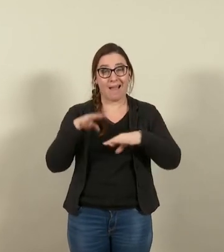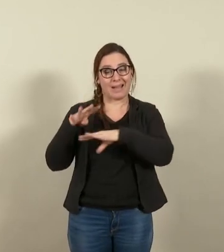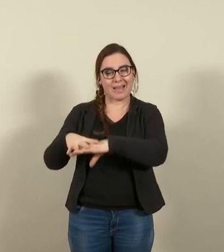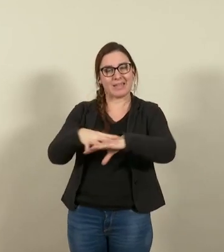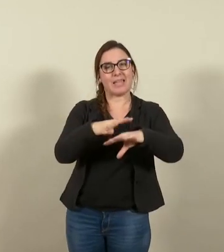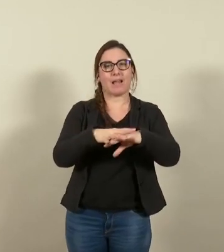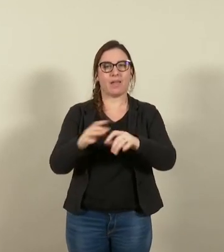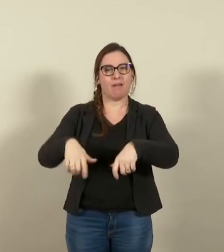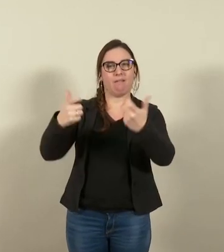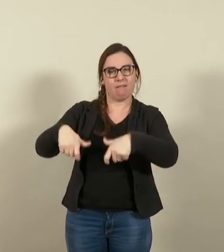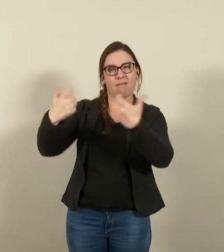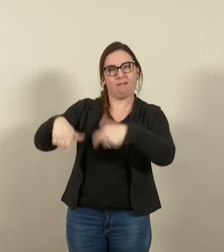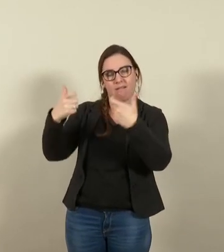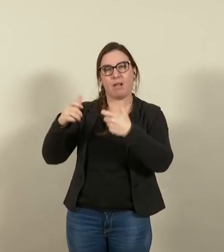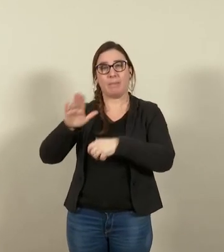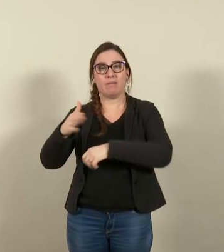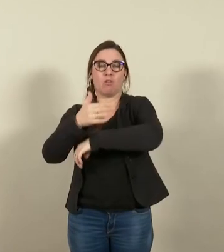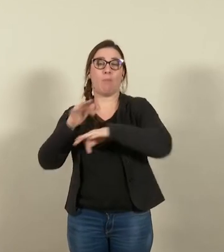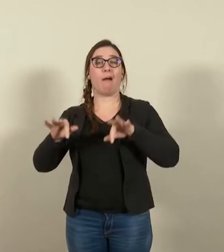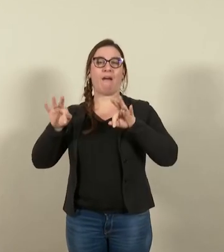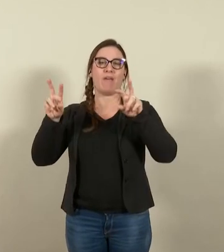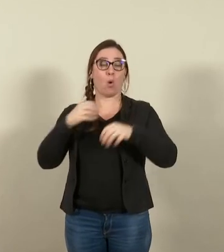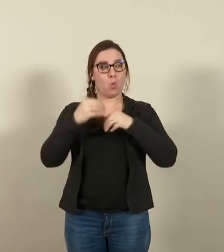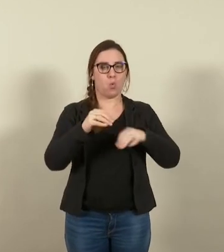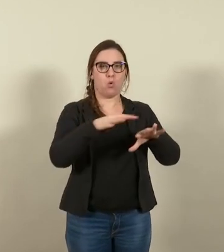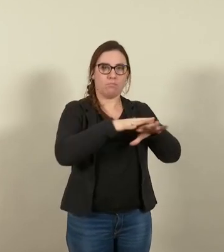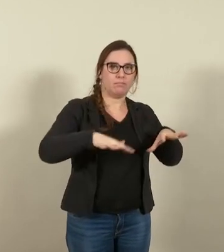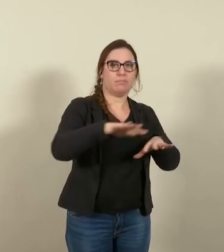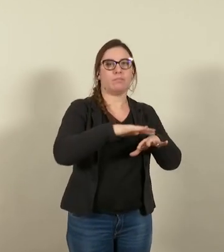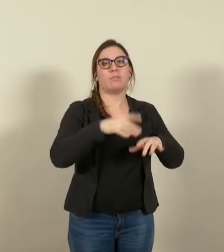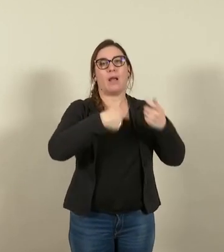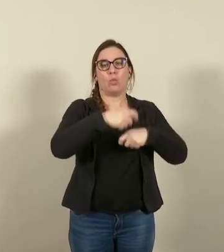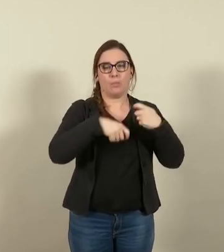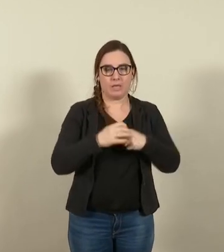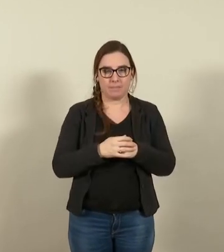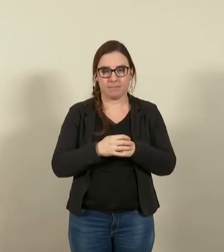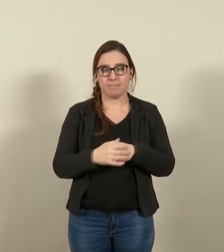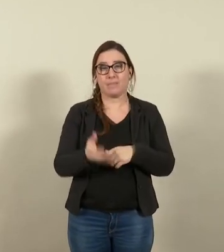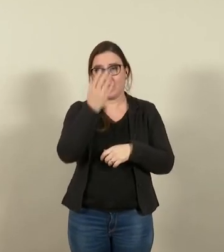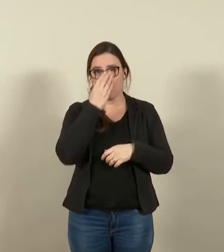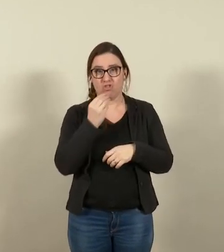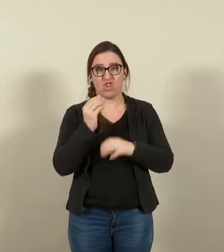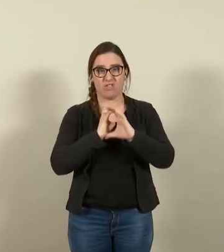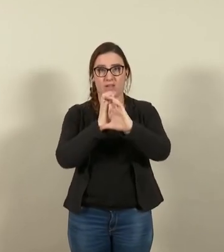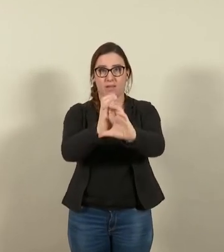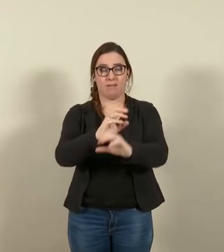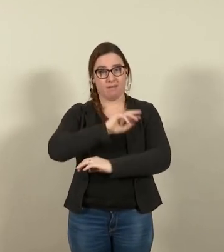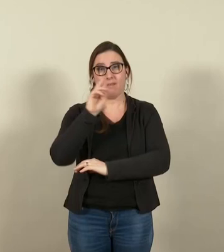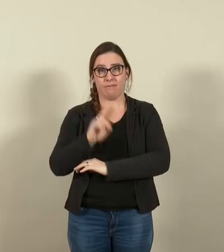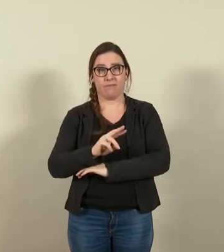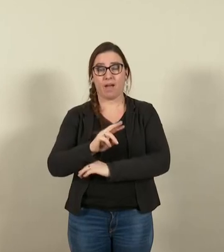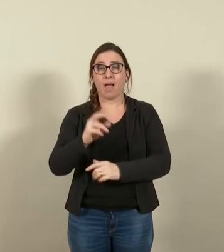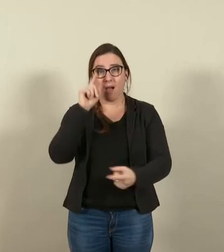d'affaires ou zon d'activité économique le telgv est bal et bien un enjeu majeur pour